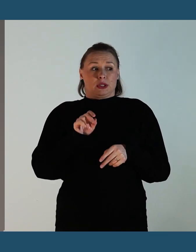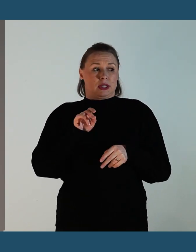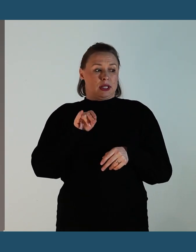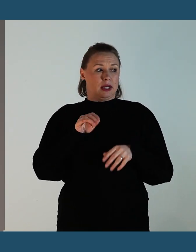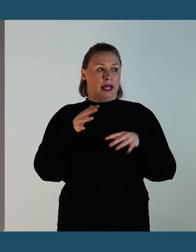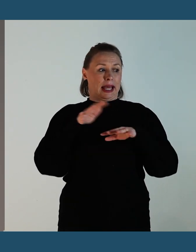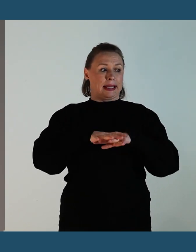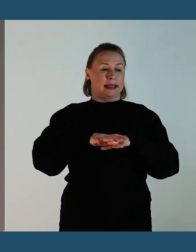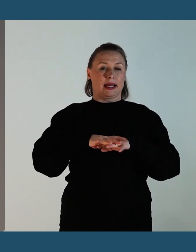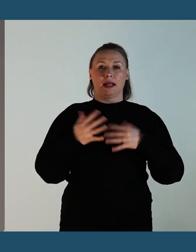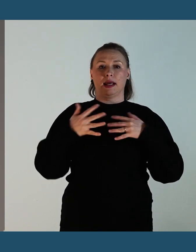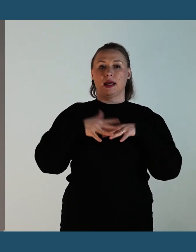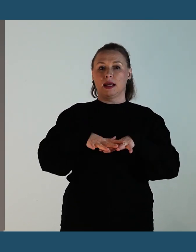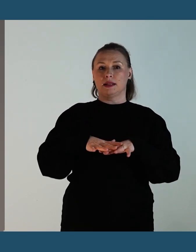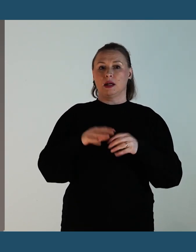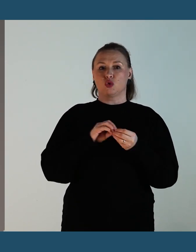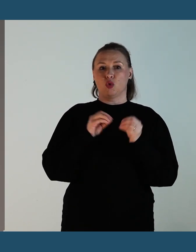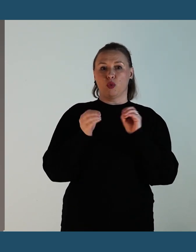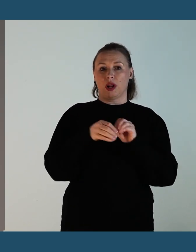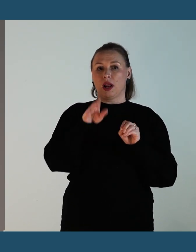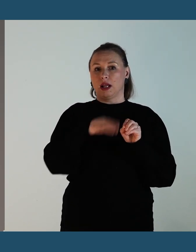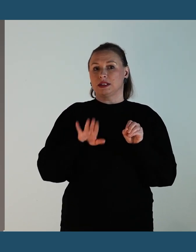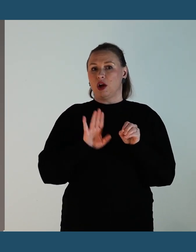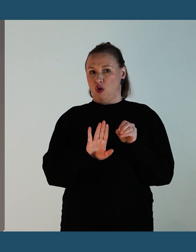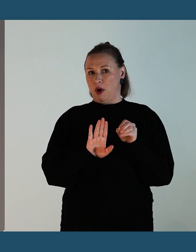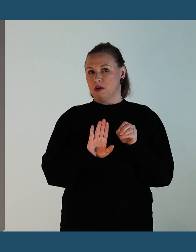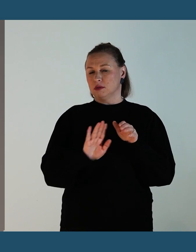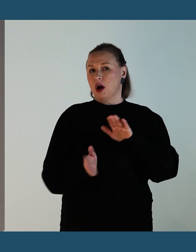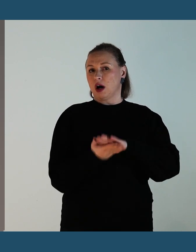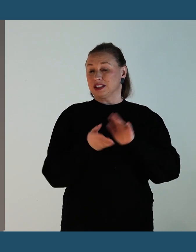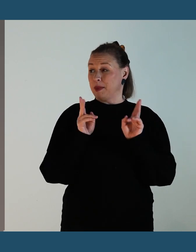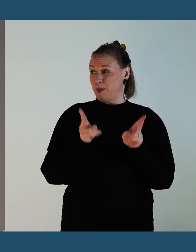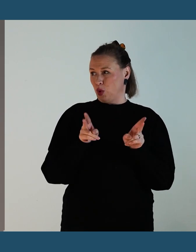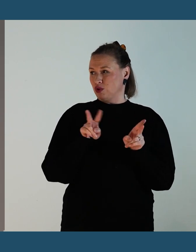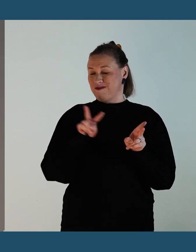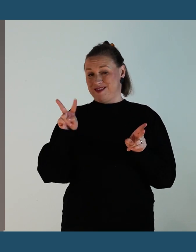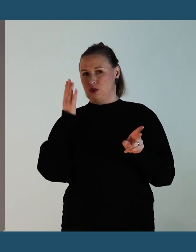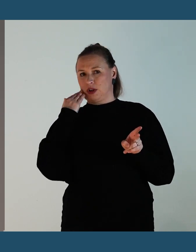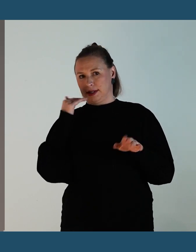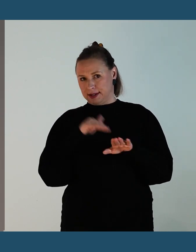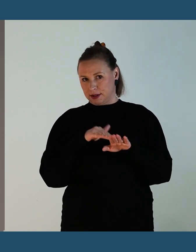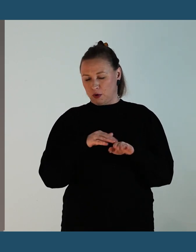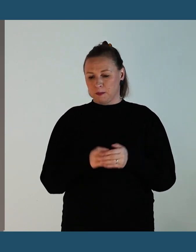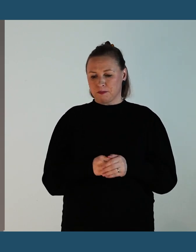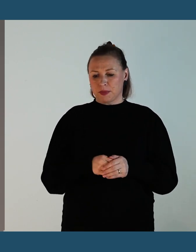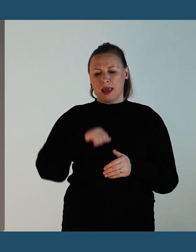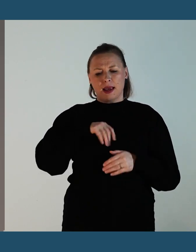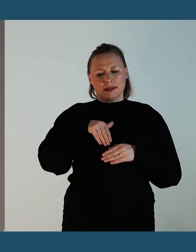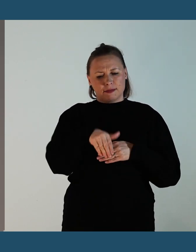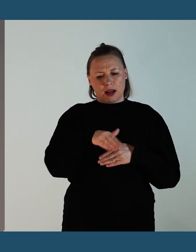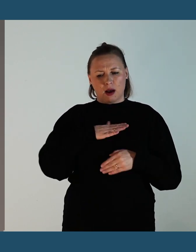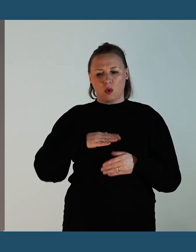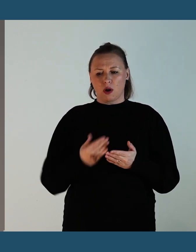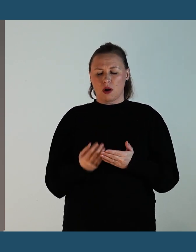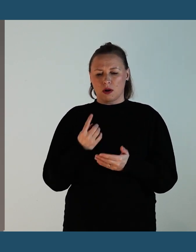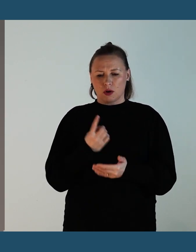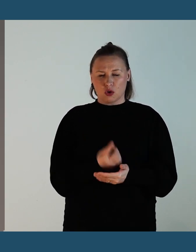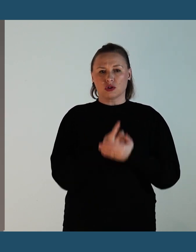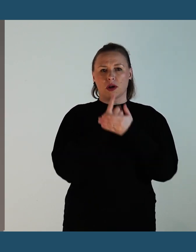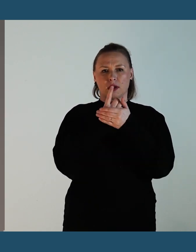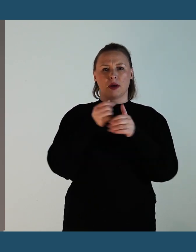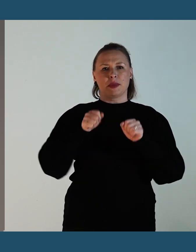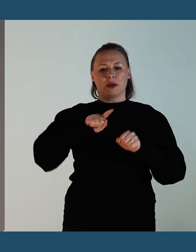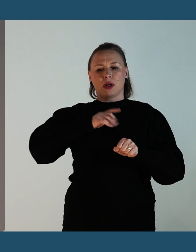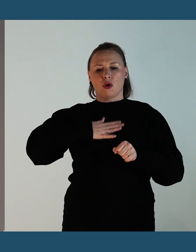lasten asema tuli tässä Veronikan puheessa. Mutta sitten mä itse ehkä vielä nostaisin tähän sen, että me puututtaisiin tehokkaammin meidän yhteiskunnassa